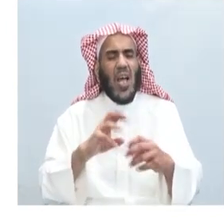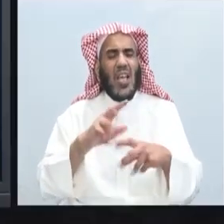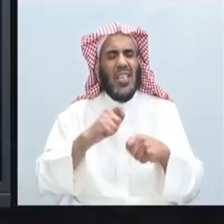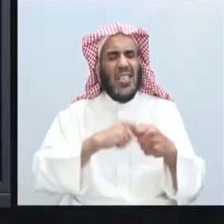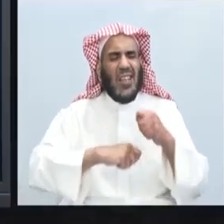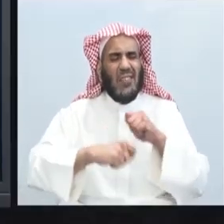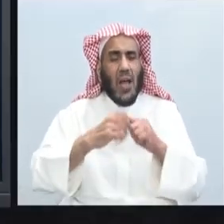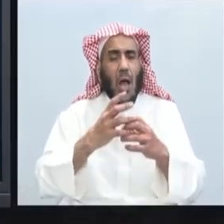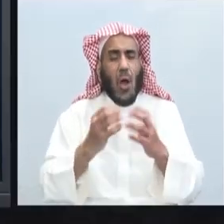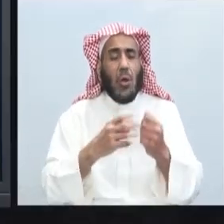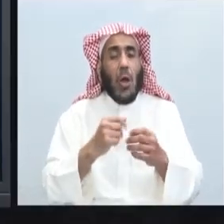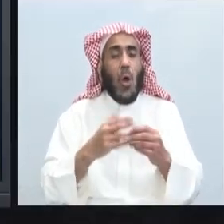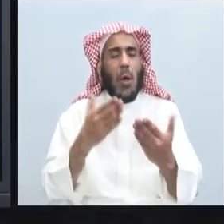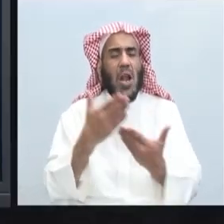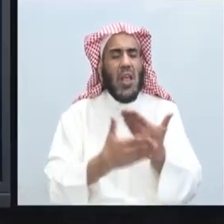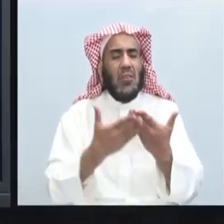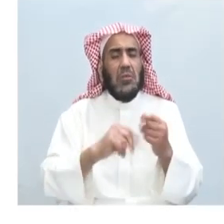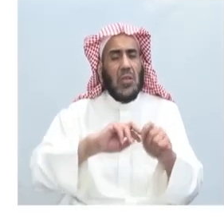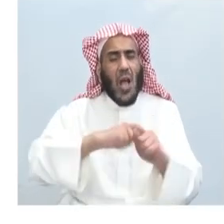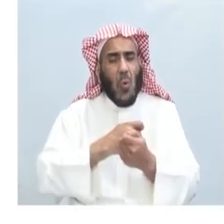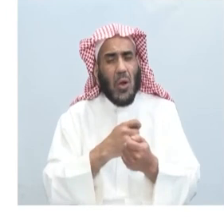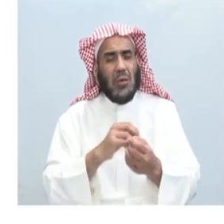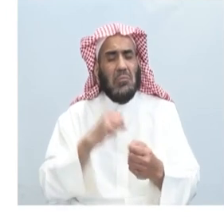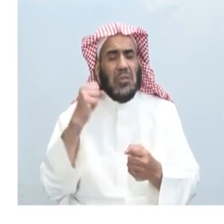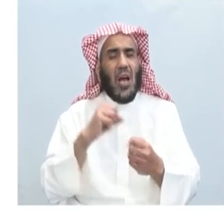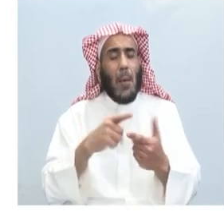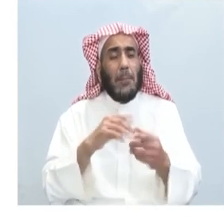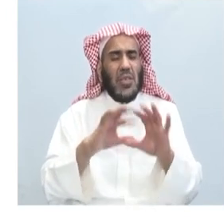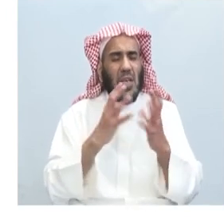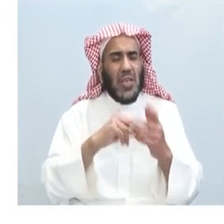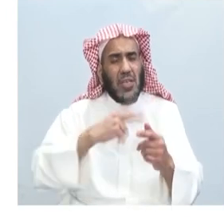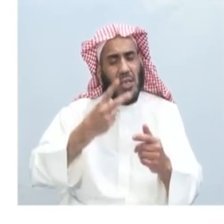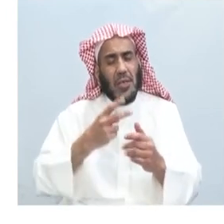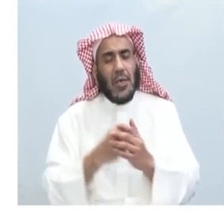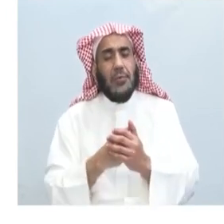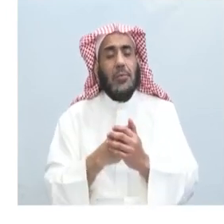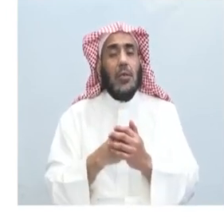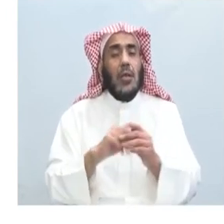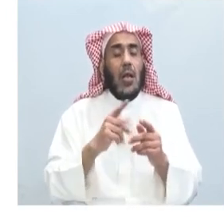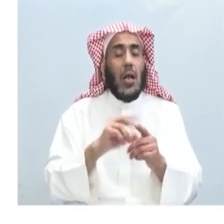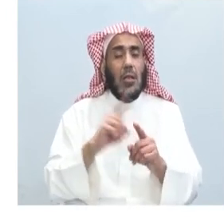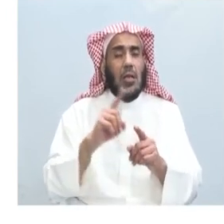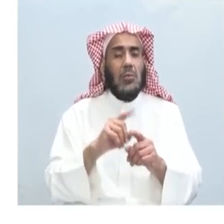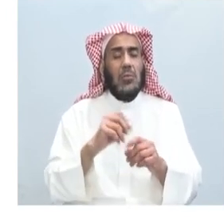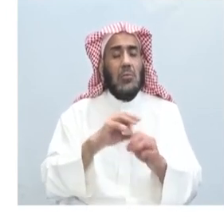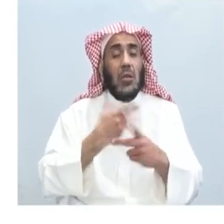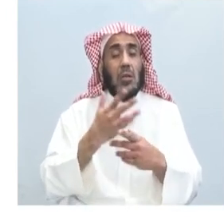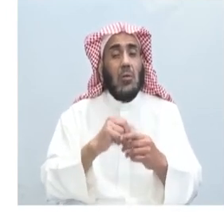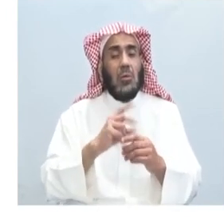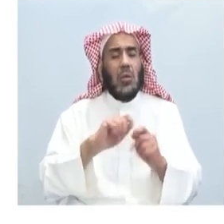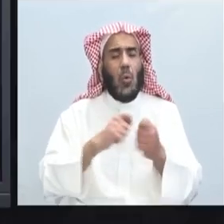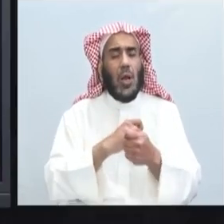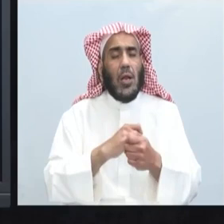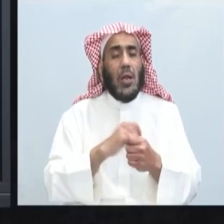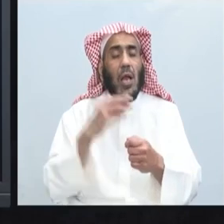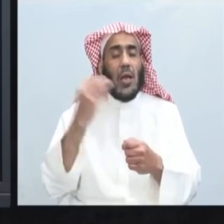كيميائي او عمليه فيزيائيه يمكن ان تتحول الطاقه من شكل الى شكل اخر لكنها لا تستحدث ولا تفنى ممكن تتحول